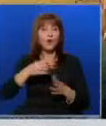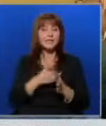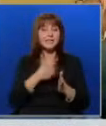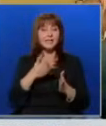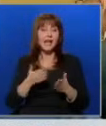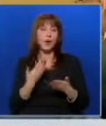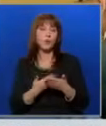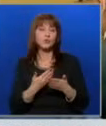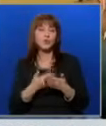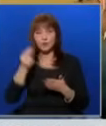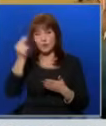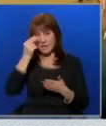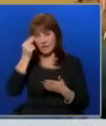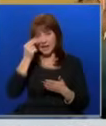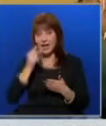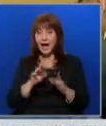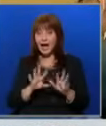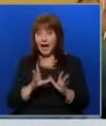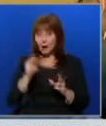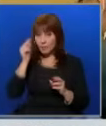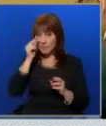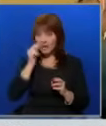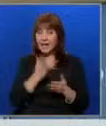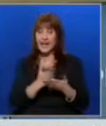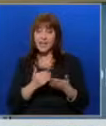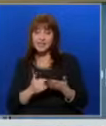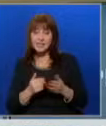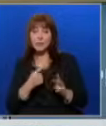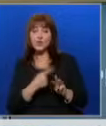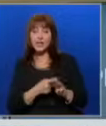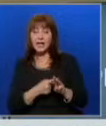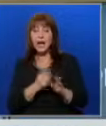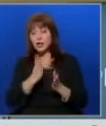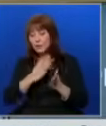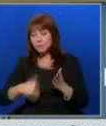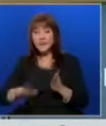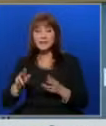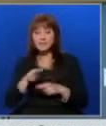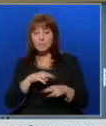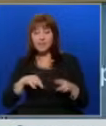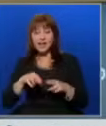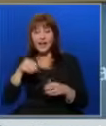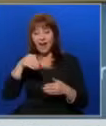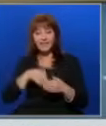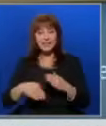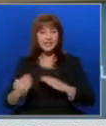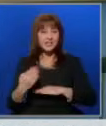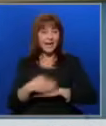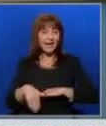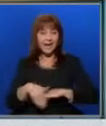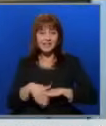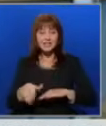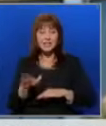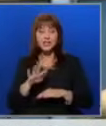отношението към България. Според него, ако страната стане част от Шенген и отпаднат проверките по вътрешните граници, ще има